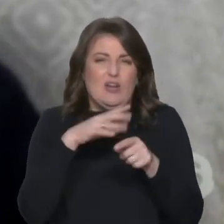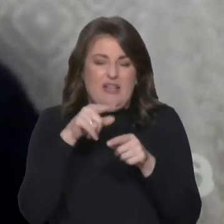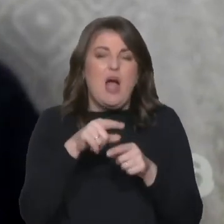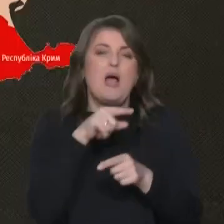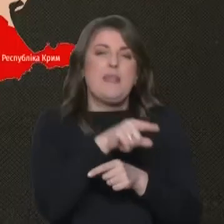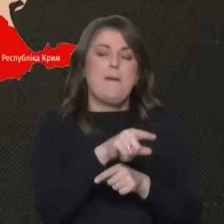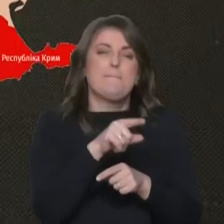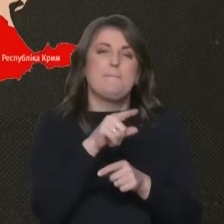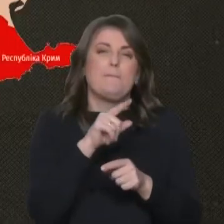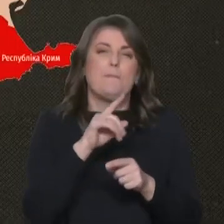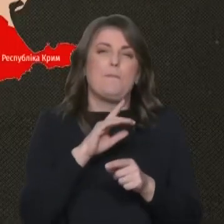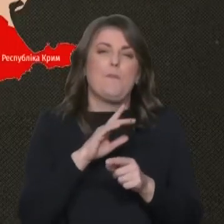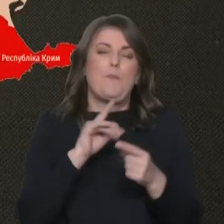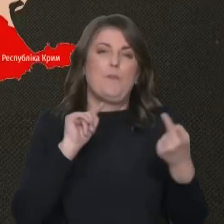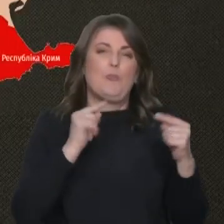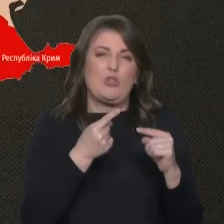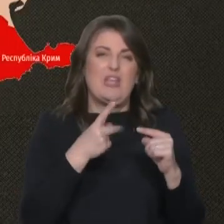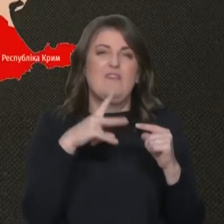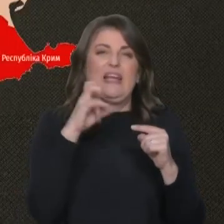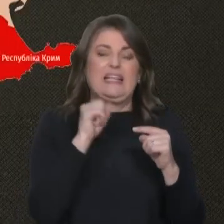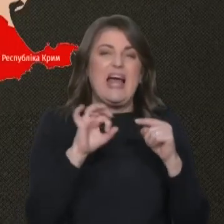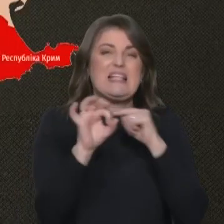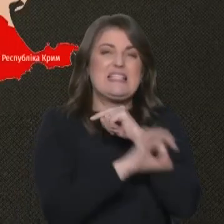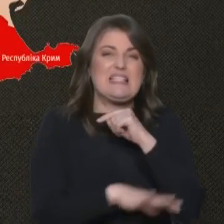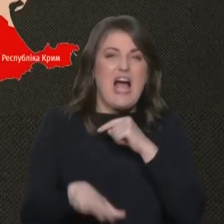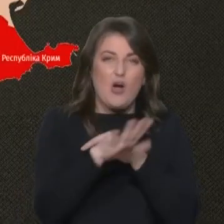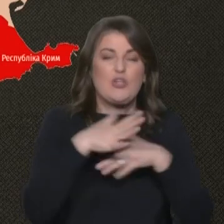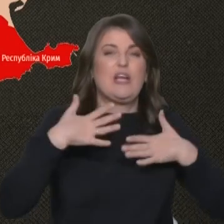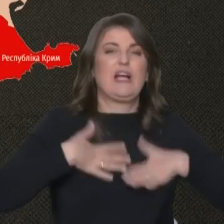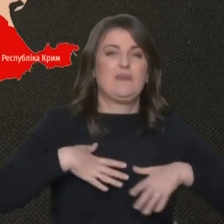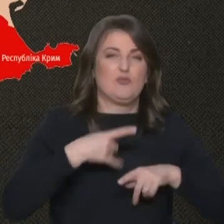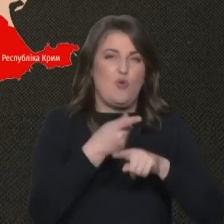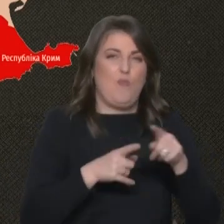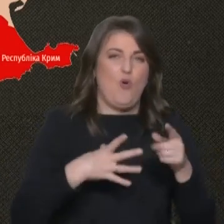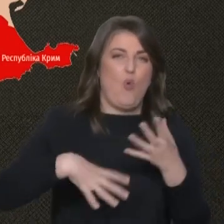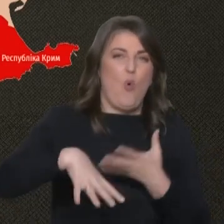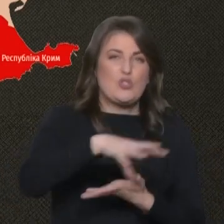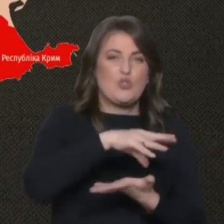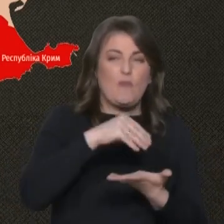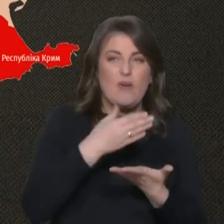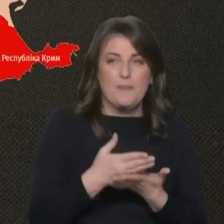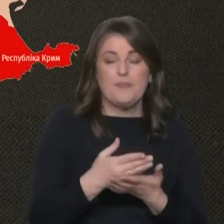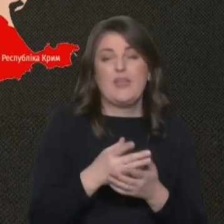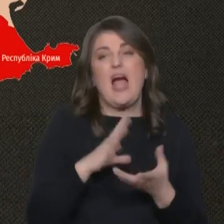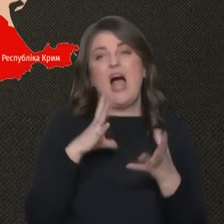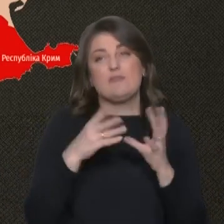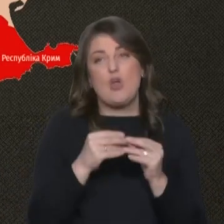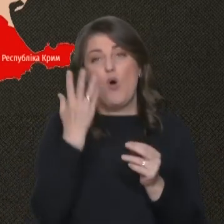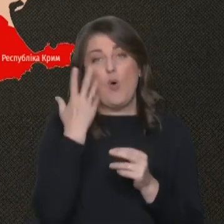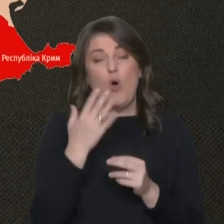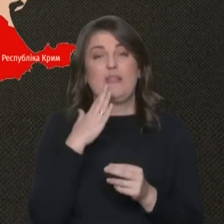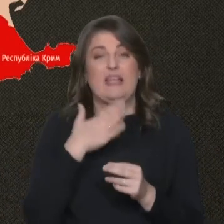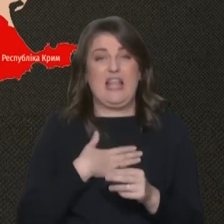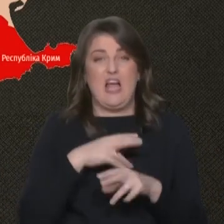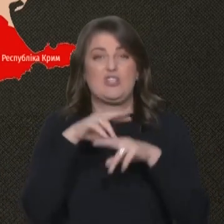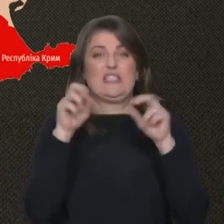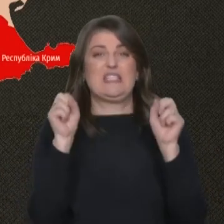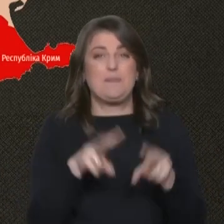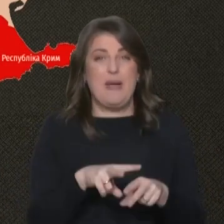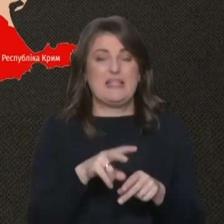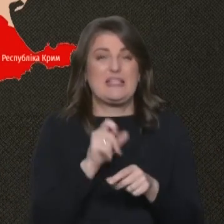противника на заході Кримського півострова. Ну, зрештою, коли наші